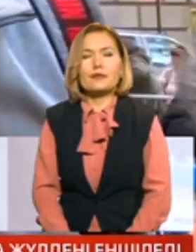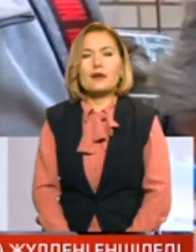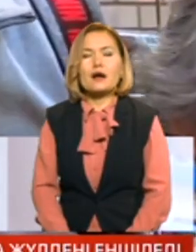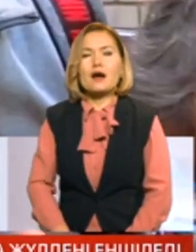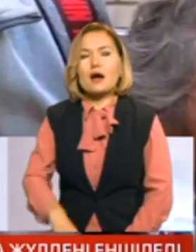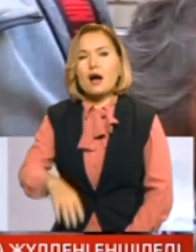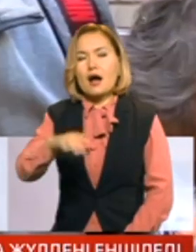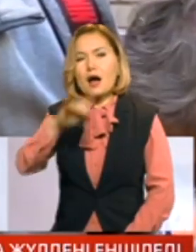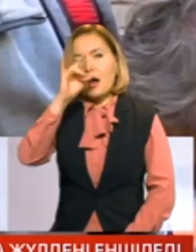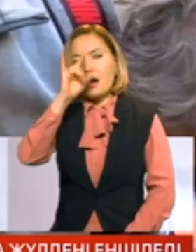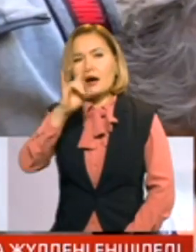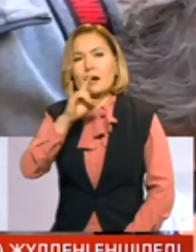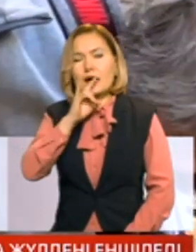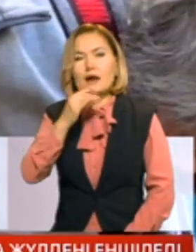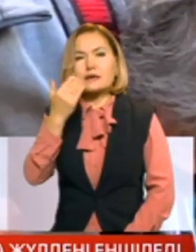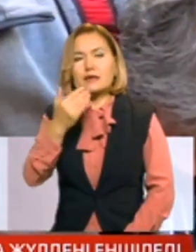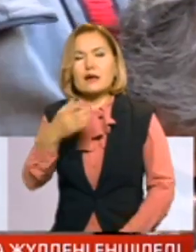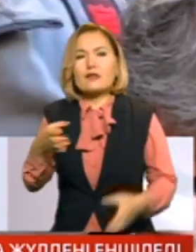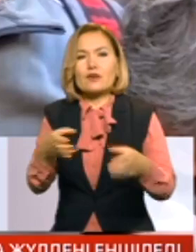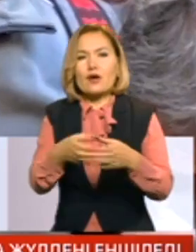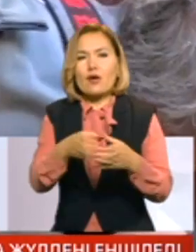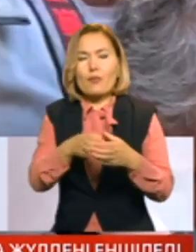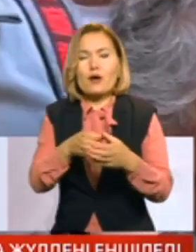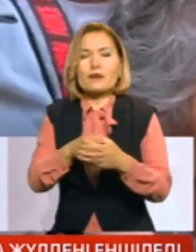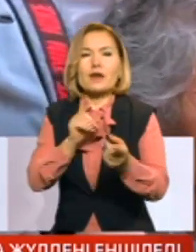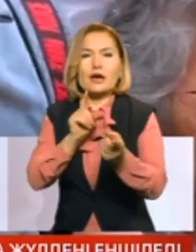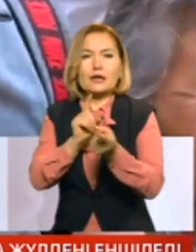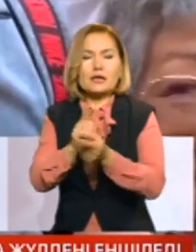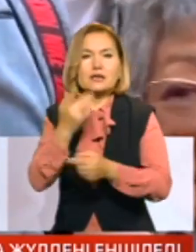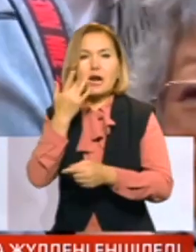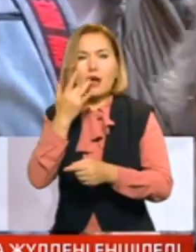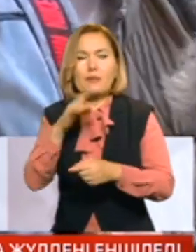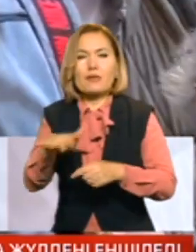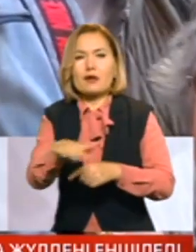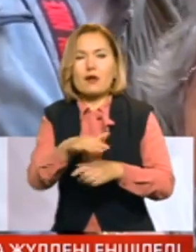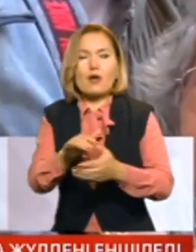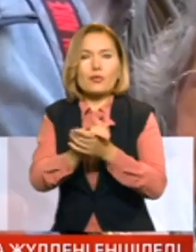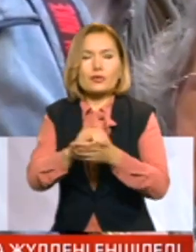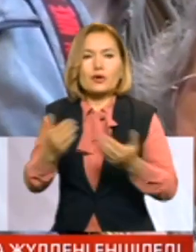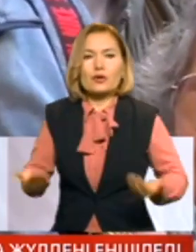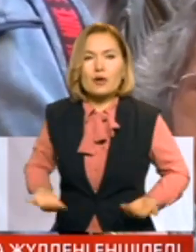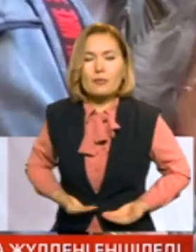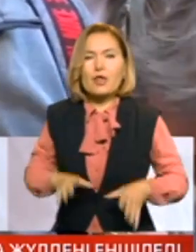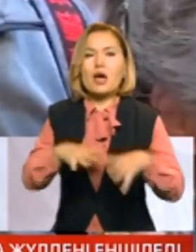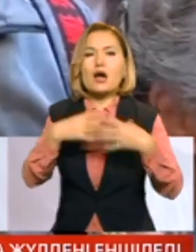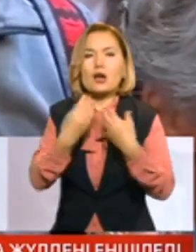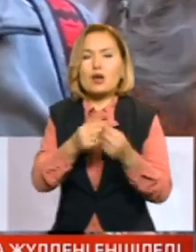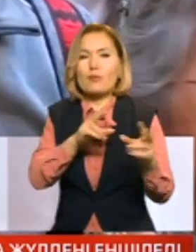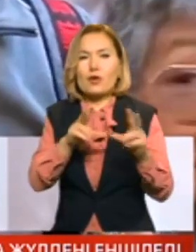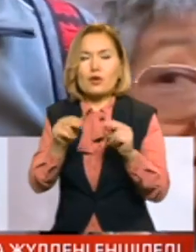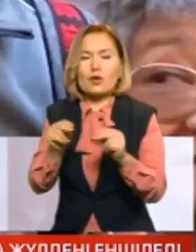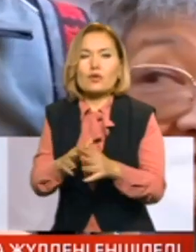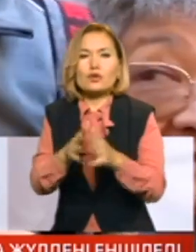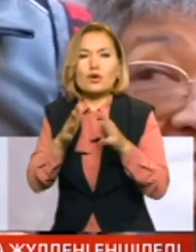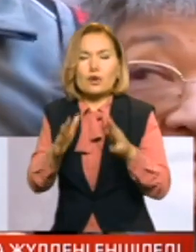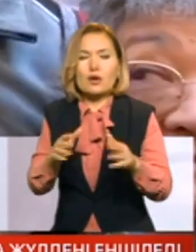Нью-Йорктегі қазақтар қауымдасты ұйымшыл әрі мықты бизнес иелері. Олар отбасылық құндылықты жоғары қоятын қоғамдық қауіпсіздікке